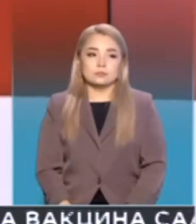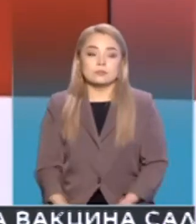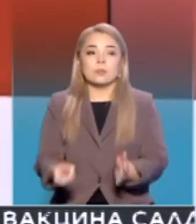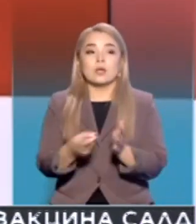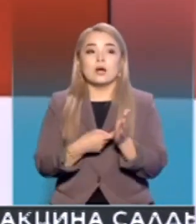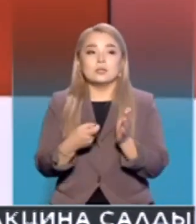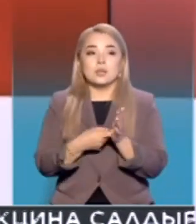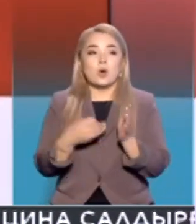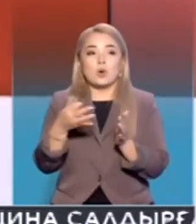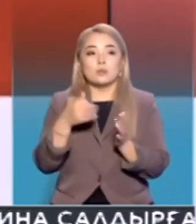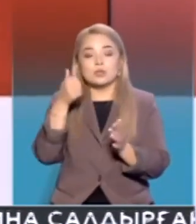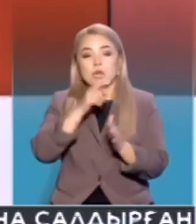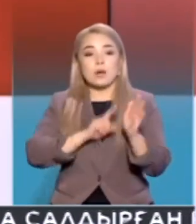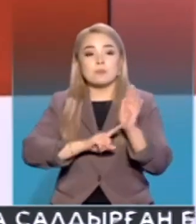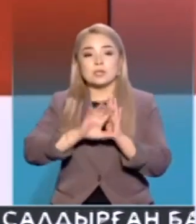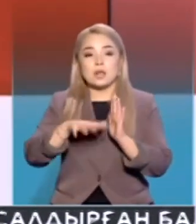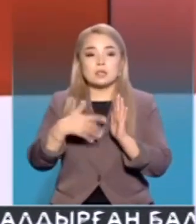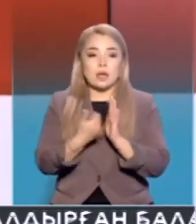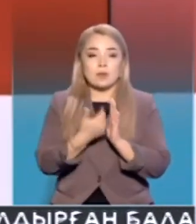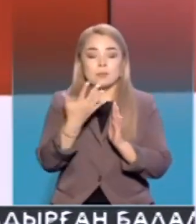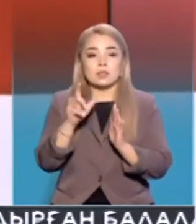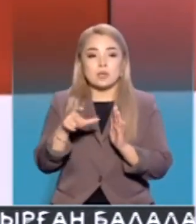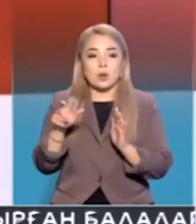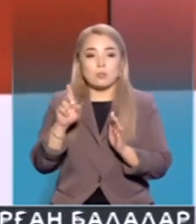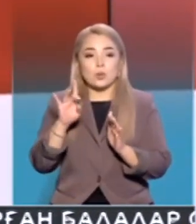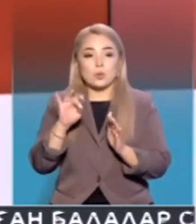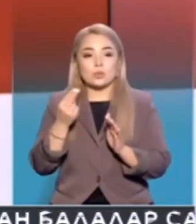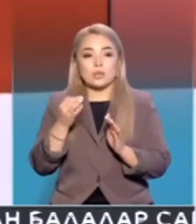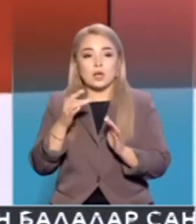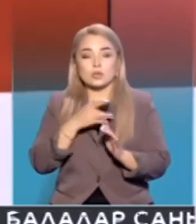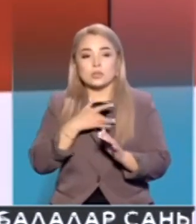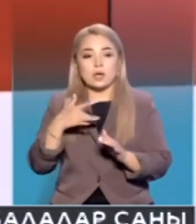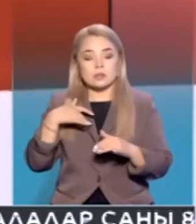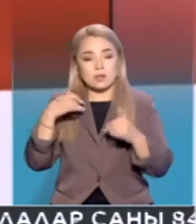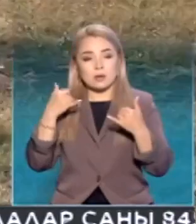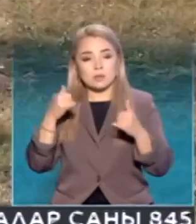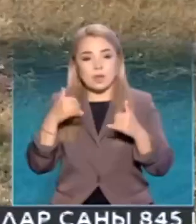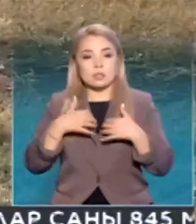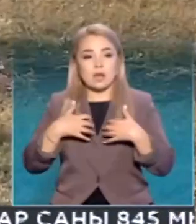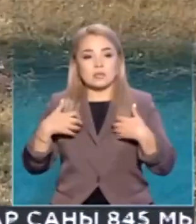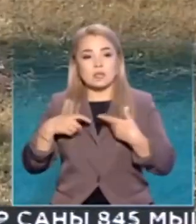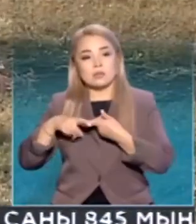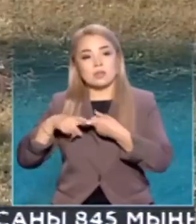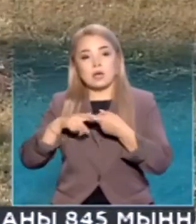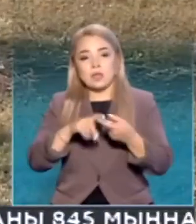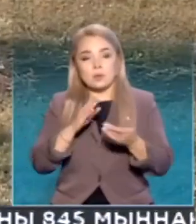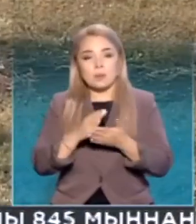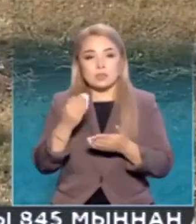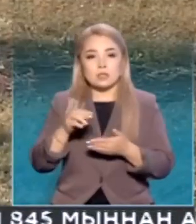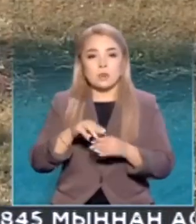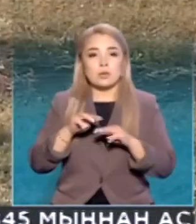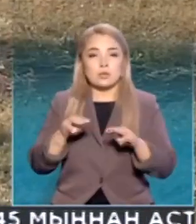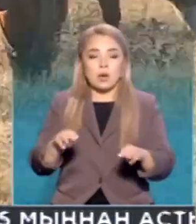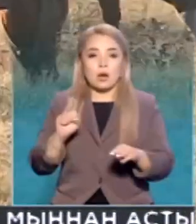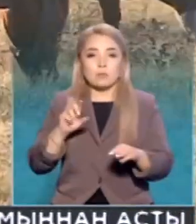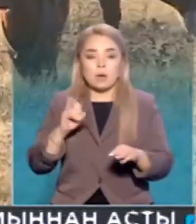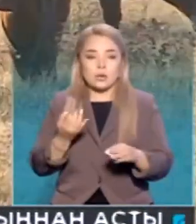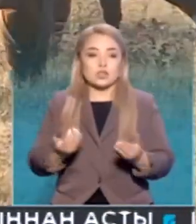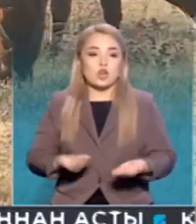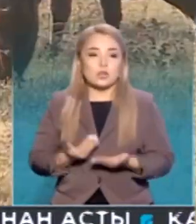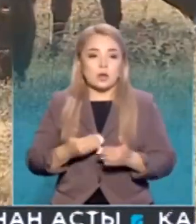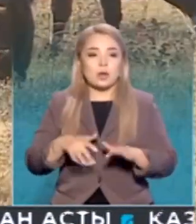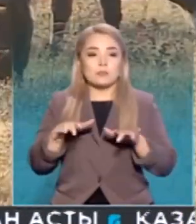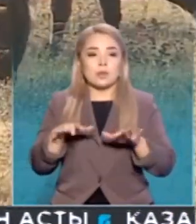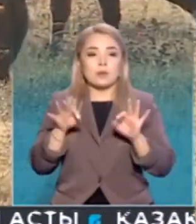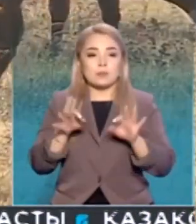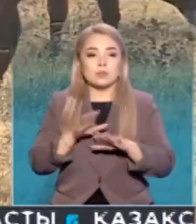Қарағанды облысында жыл басынан бері 5 адам бруцеллез жұқтырған. Олар Теміртау, Шахтинск қалалары мен Абай ауданының тұрғындары. Барлығы да дұрыс